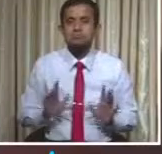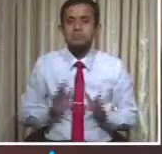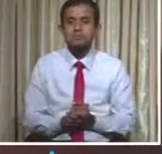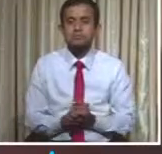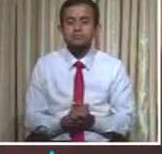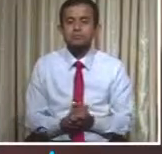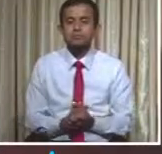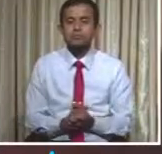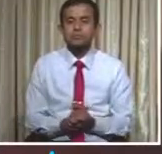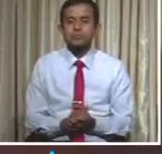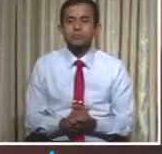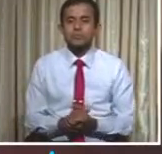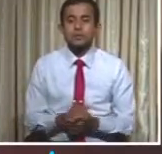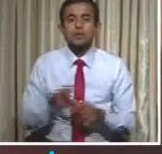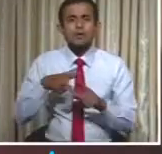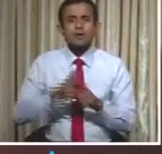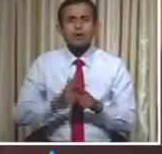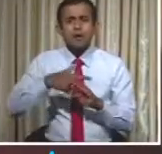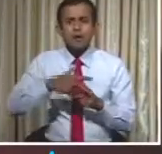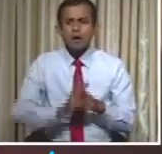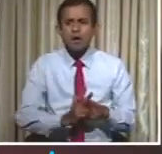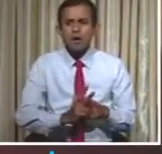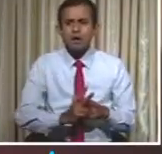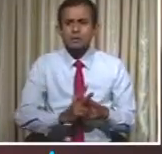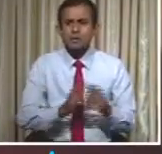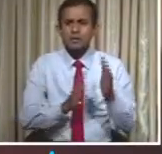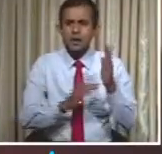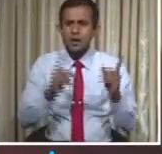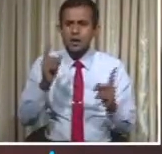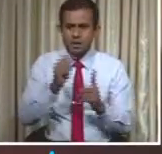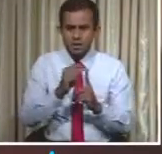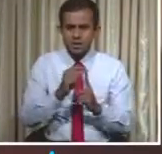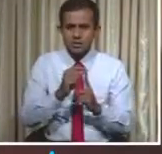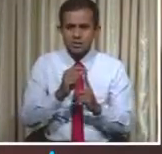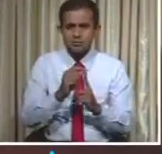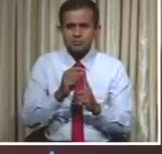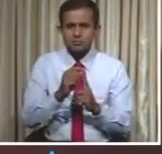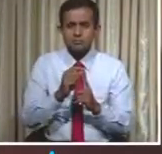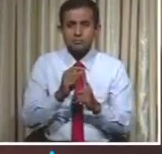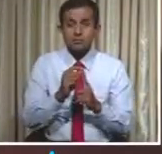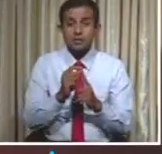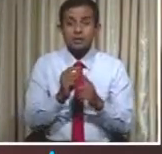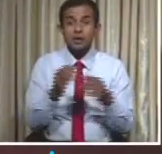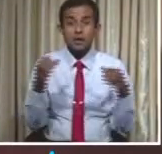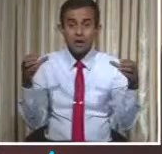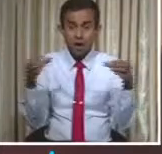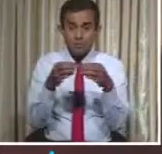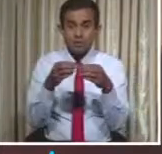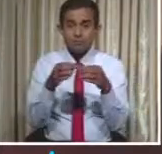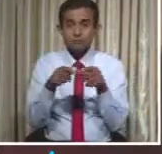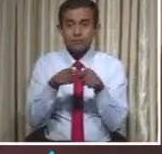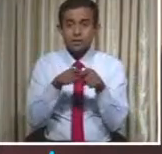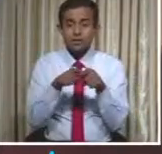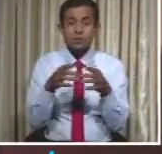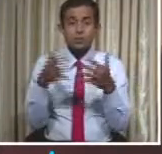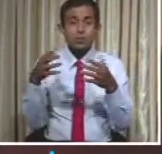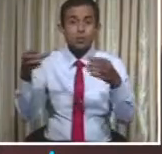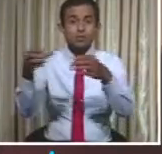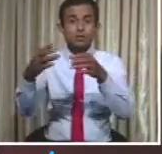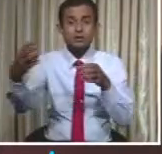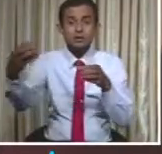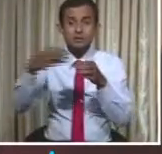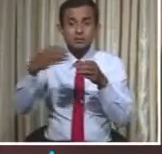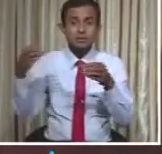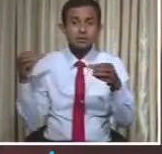වගේම තමයි දැන් කර්මාන්ත කියන අමාත්‍යාංශය ඇවිල්ලා හබ් එකක් වගේ නැත්තම් එය බොහෝ කාරණායක